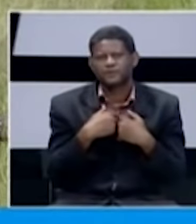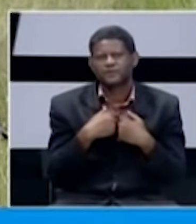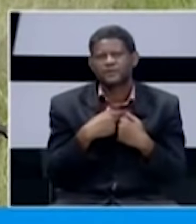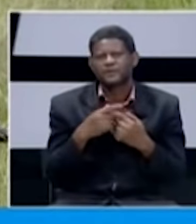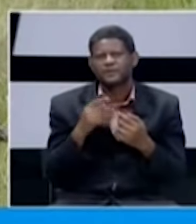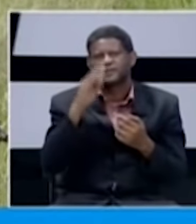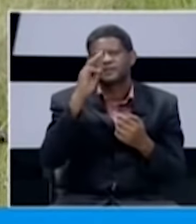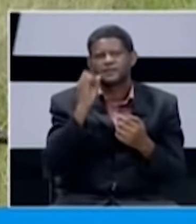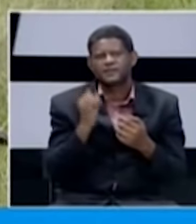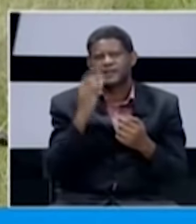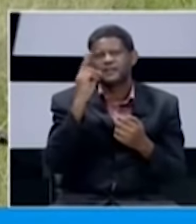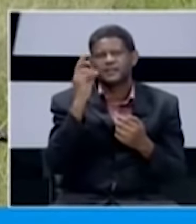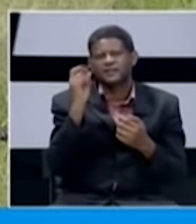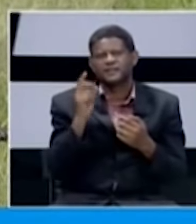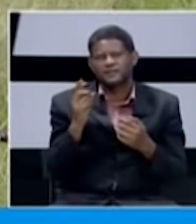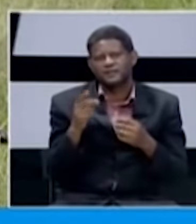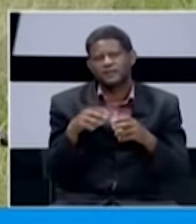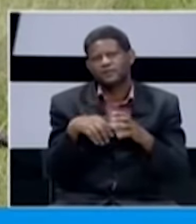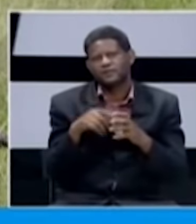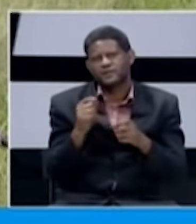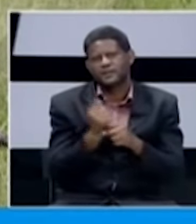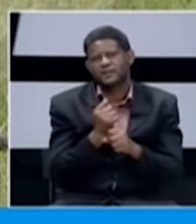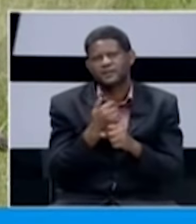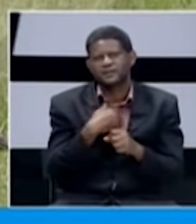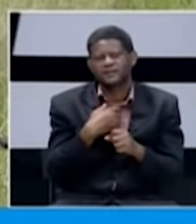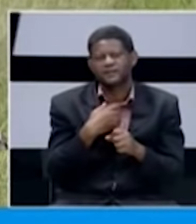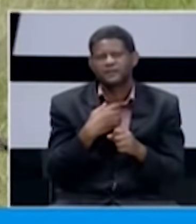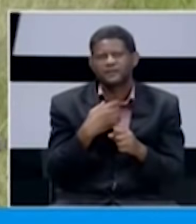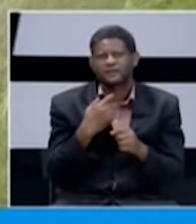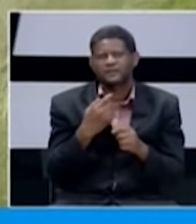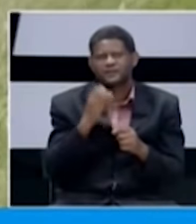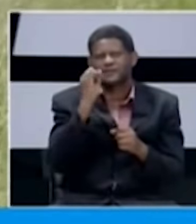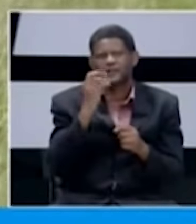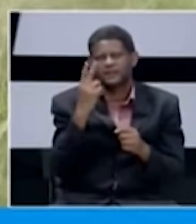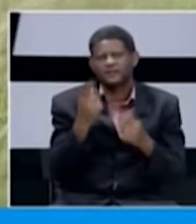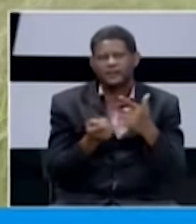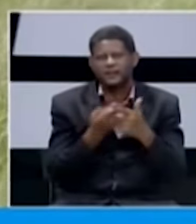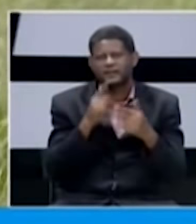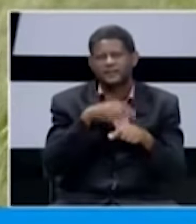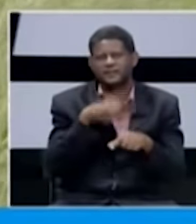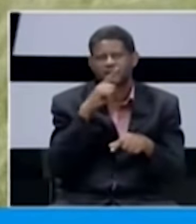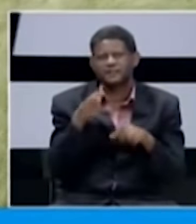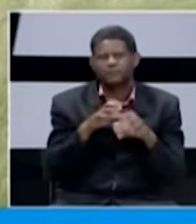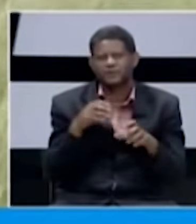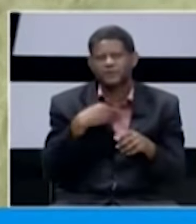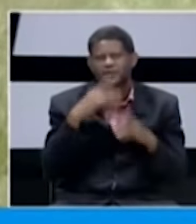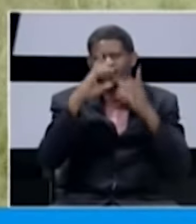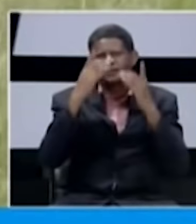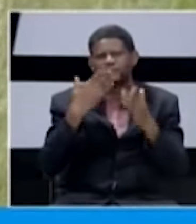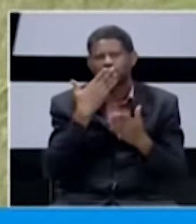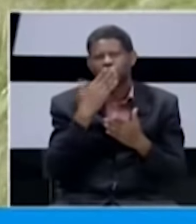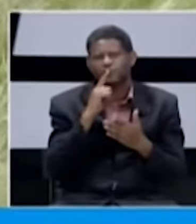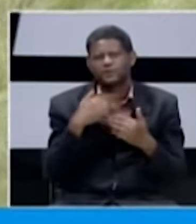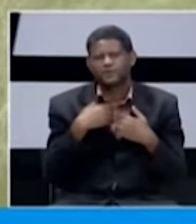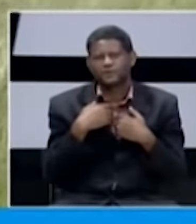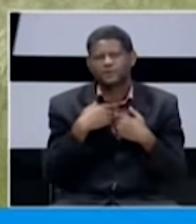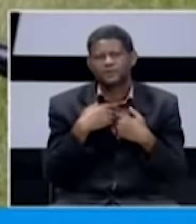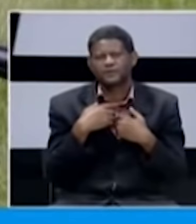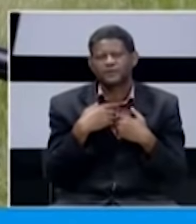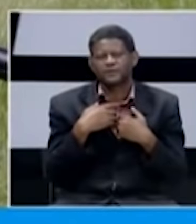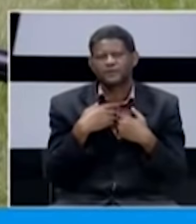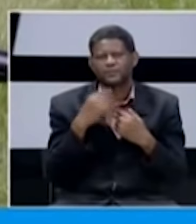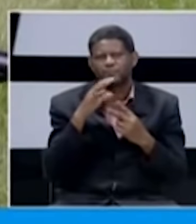نسهلنا صهي عيتاف خالا يجزي يتسهل خرمت صبعي مني أنا سلست تعرى أبرت أنا